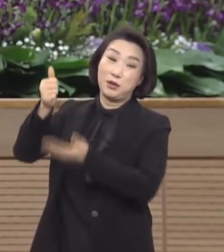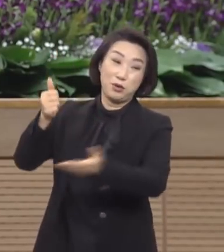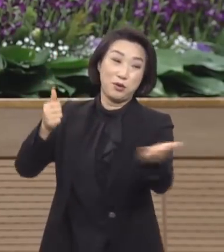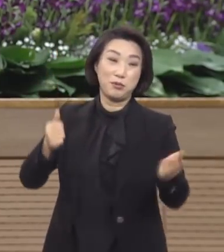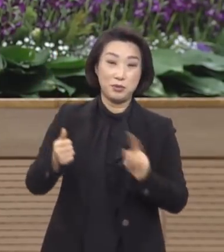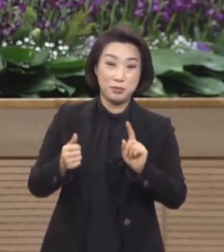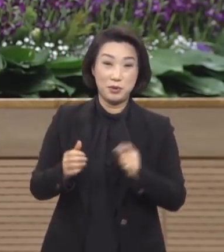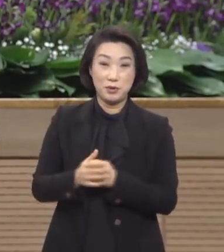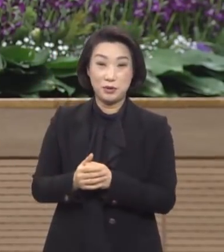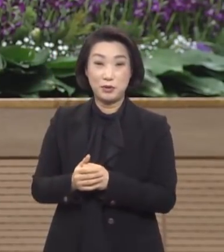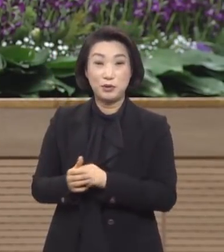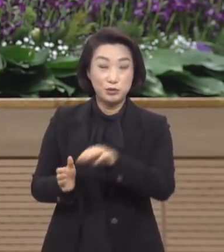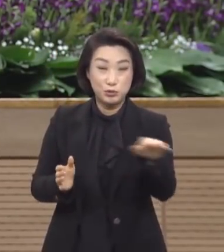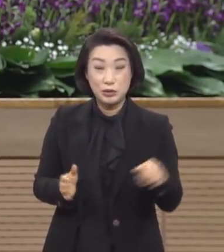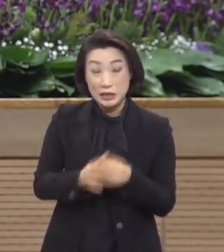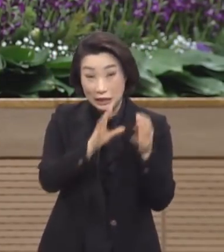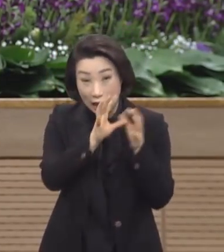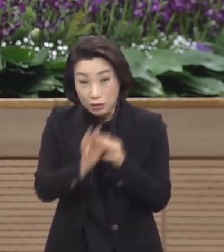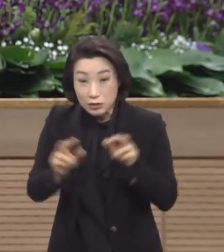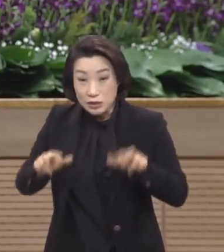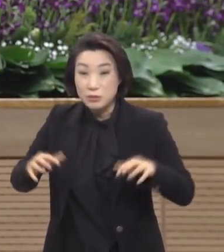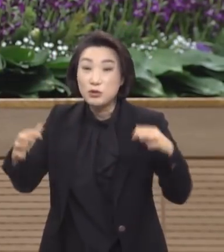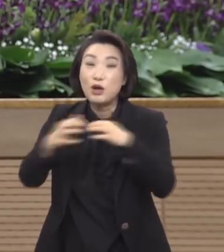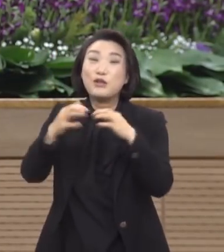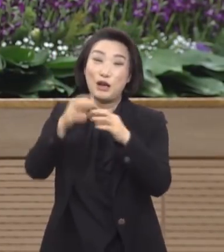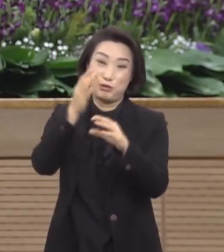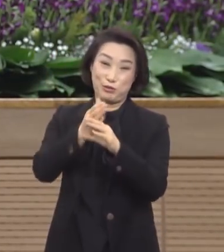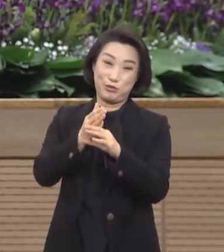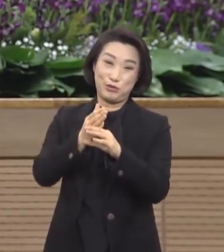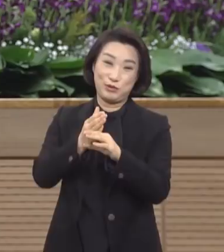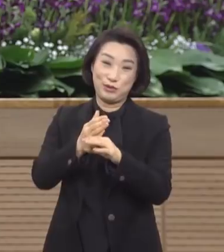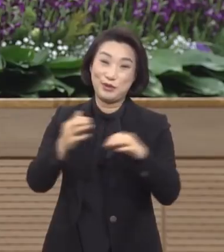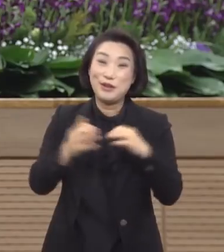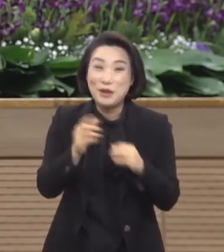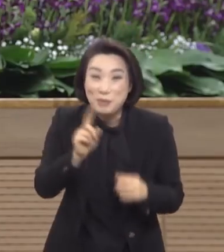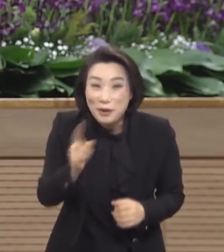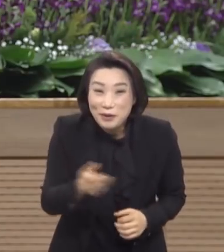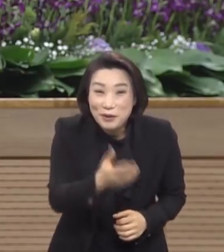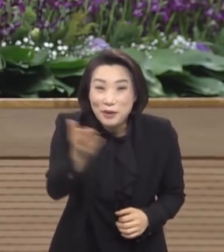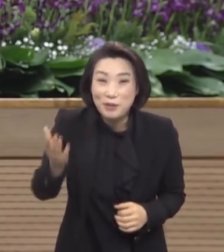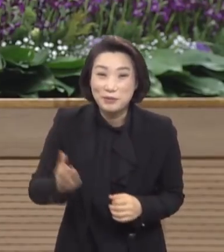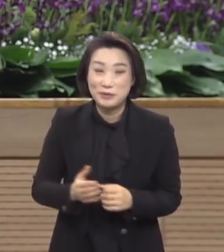하나님 앞에서도 우리는 계속 지금 전쟁하고 있어. 무슨 전쟁이냐?